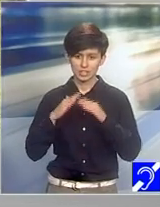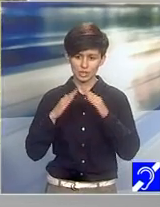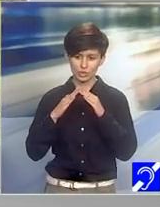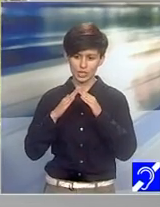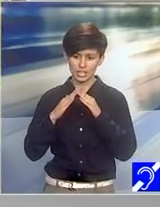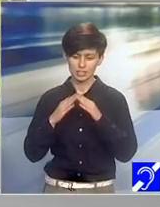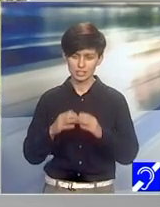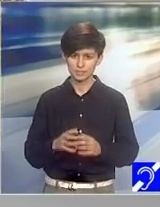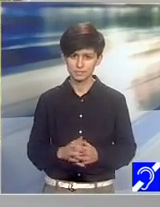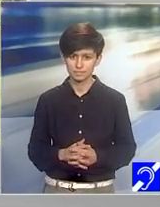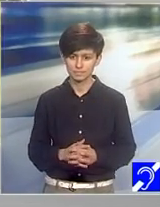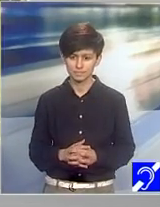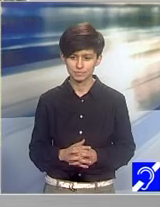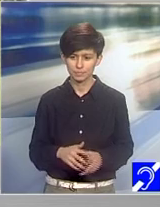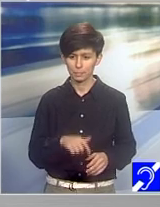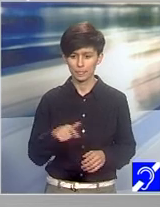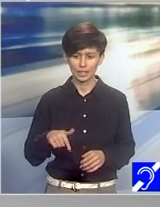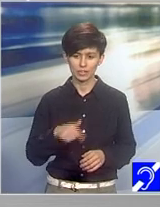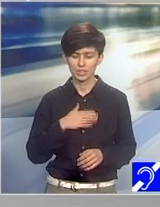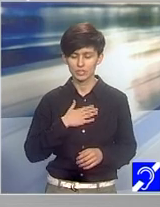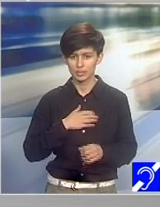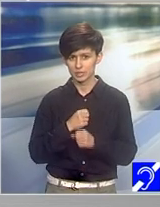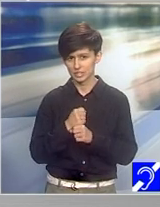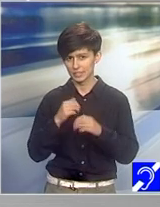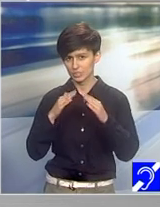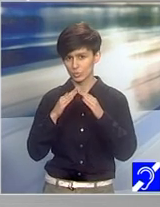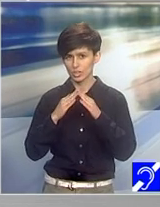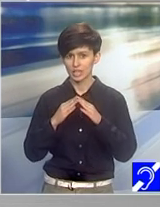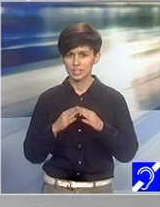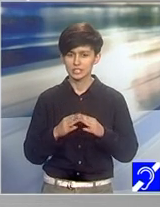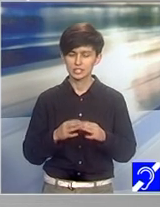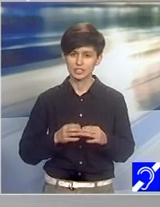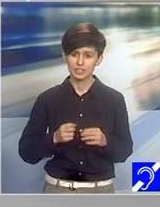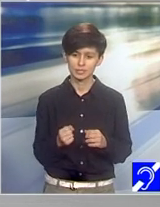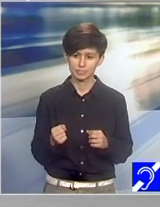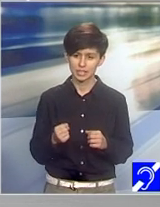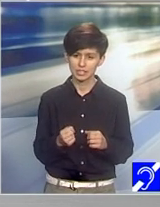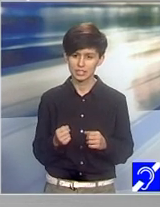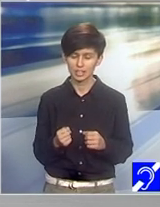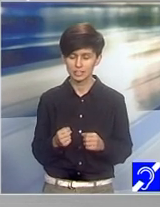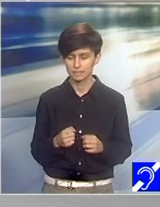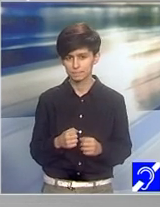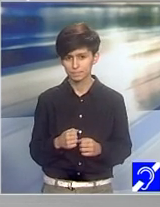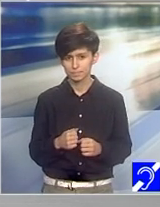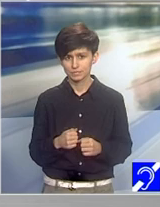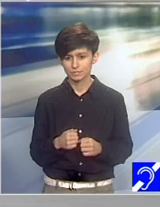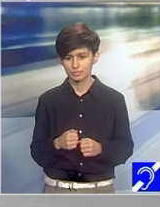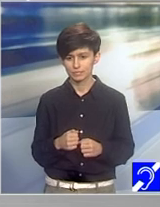o casă țărănească, românească, e proiectată. Mă ajută un birou de